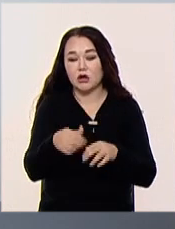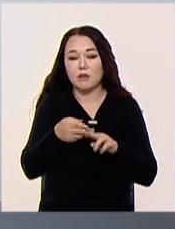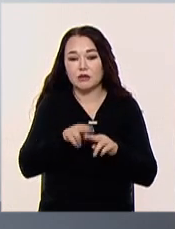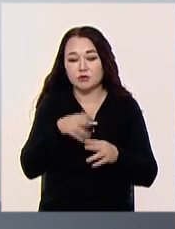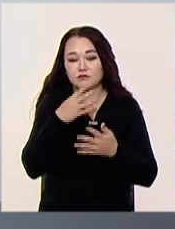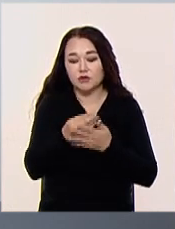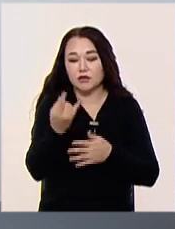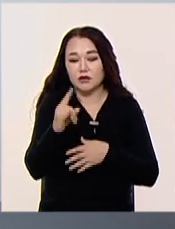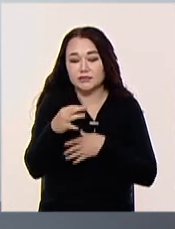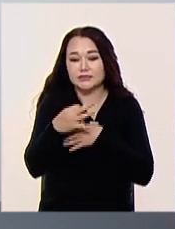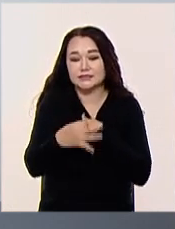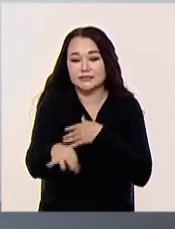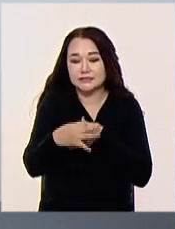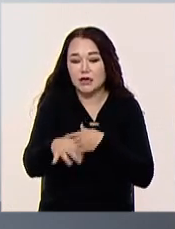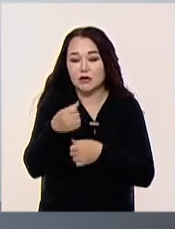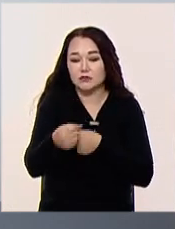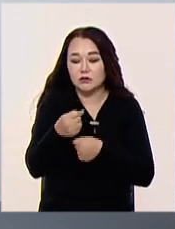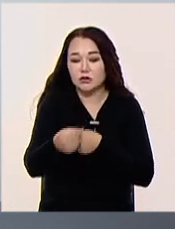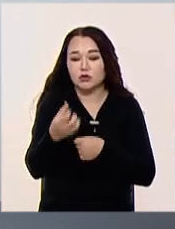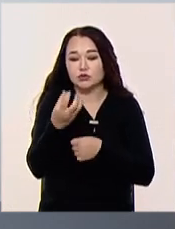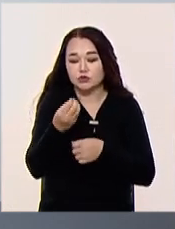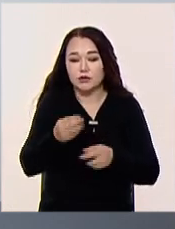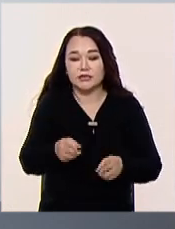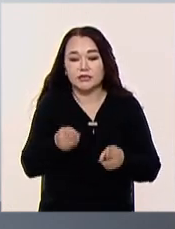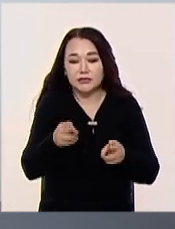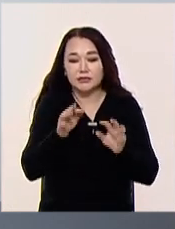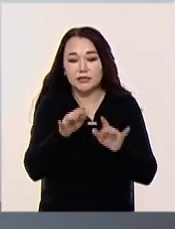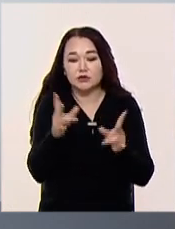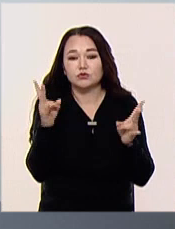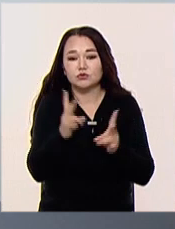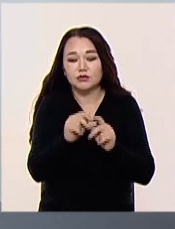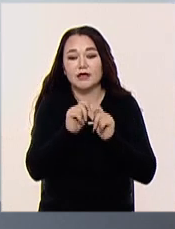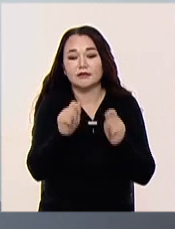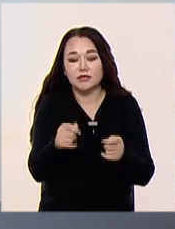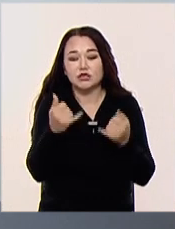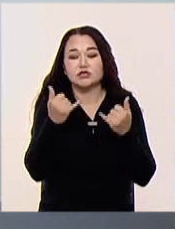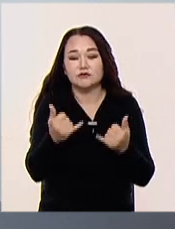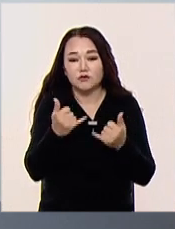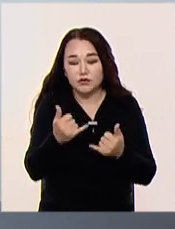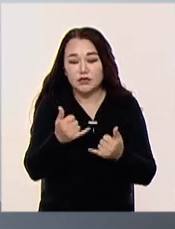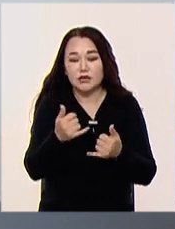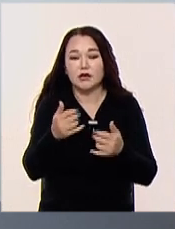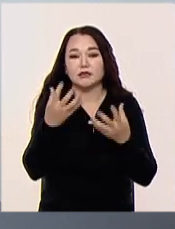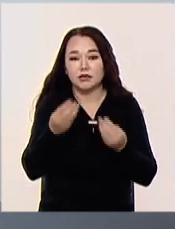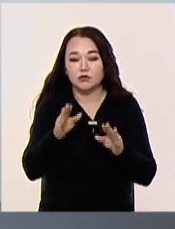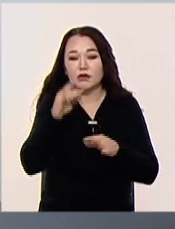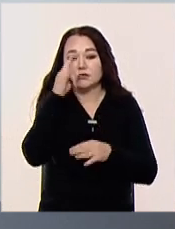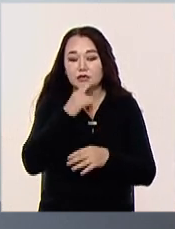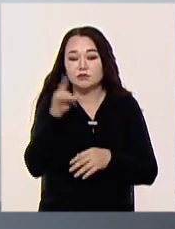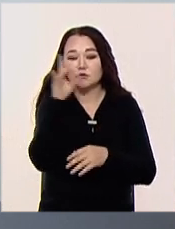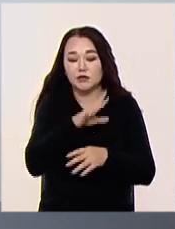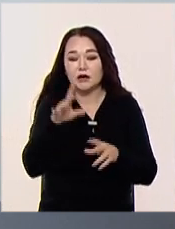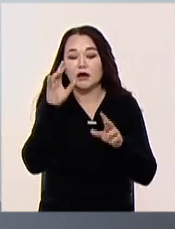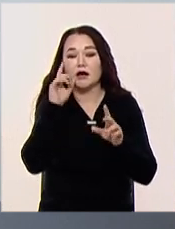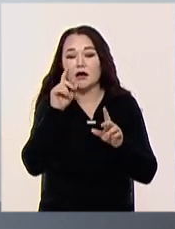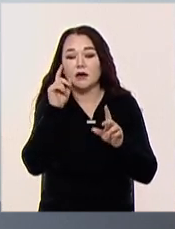баласын аямай ұрып соққан кісілердің үстіне қылмыстық іс қозғау керек. А қазіргі таңда тек қана Қазақстан Республикасының әкімшілік құқық